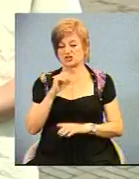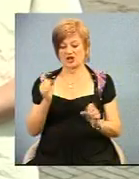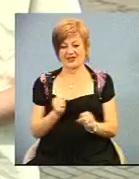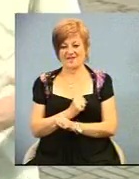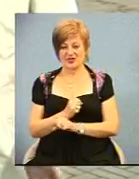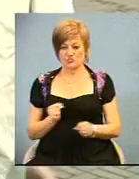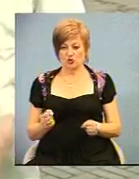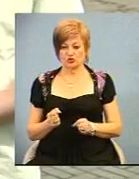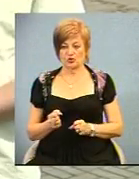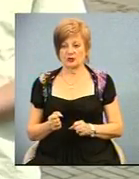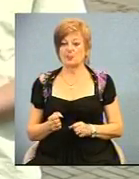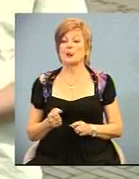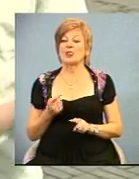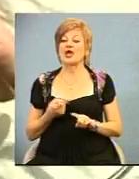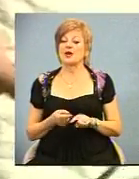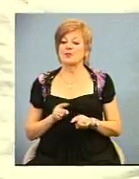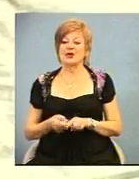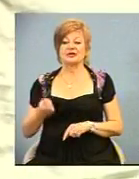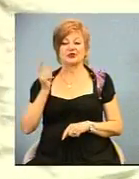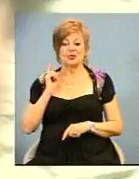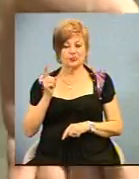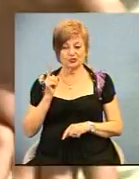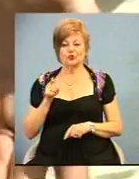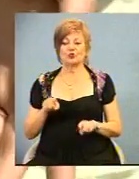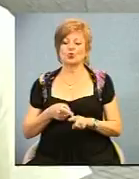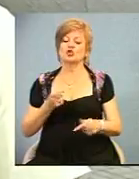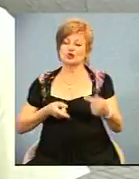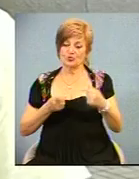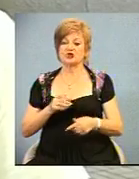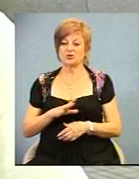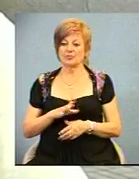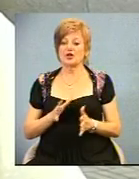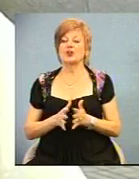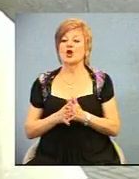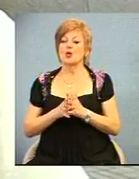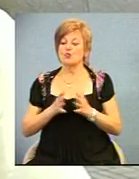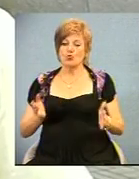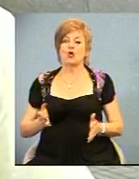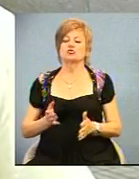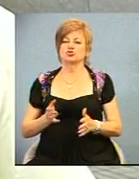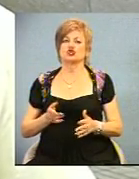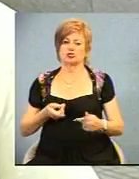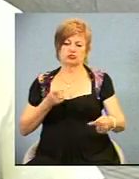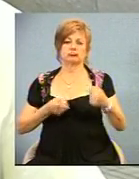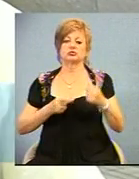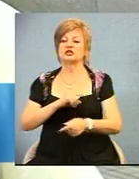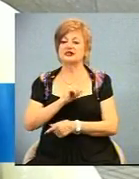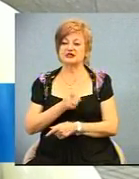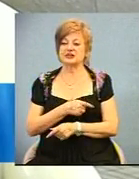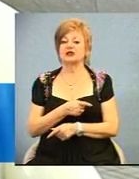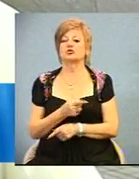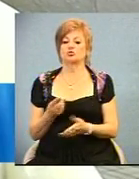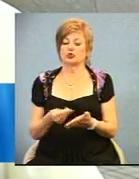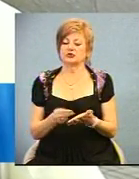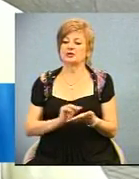розповідає історик Віталій Скальський. Втім, і тоді не обійшлося без суперечок. Більш радикальні сили виступали, що там в резолюції